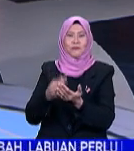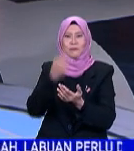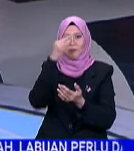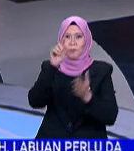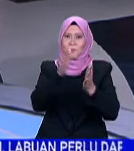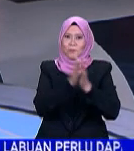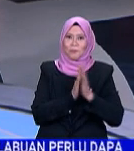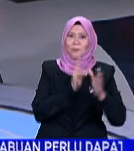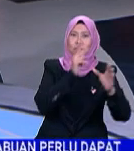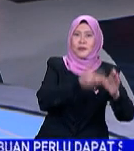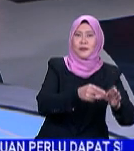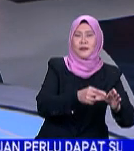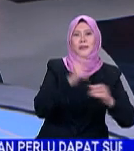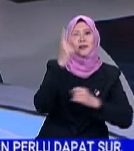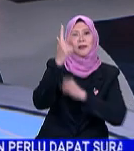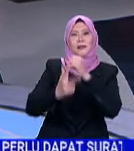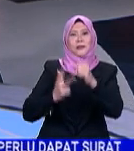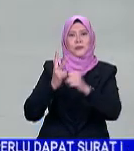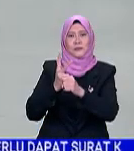penyertaan selama 3 tahun.